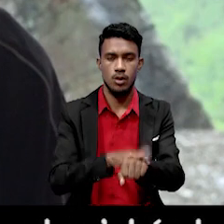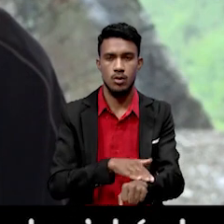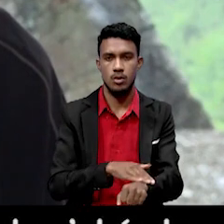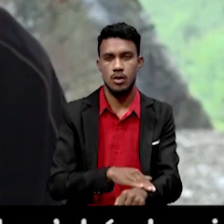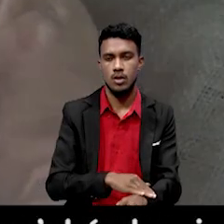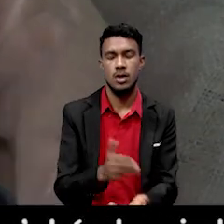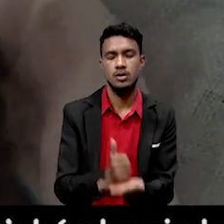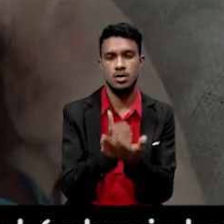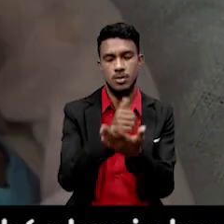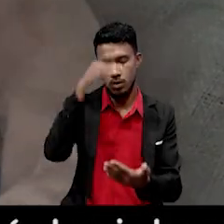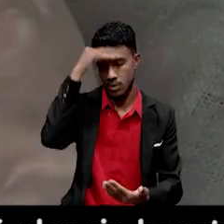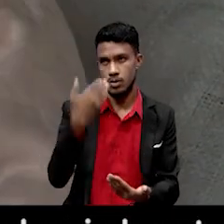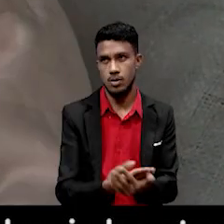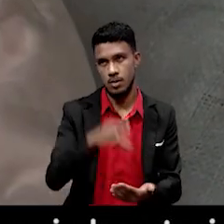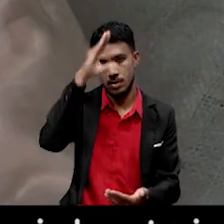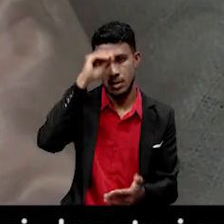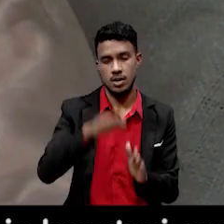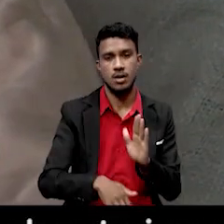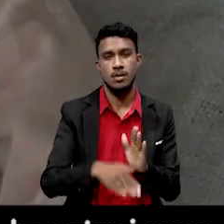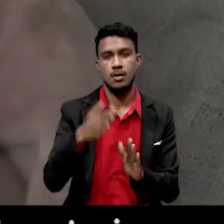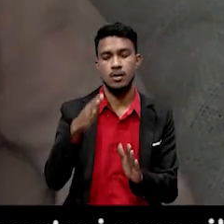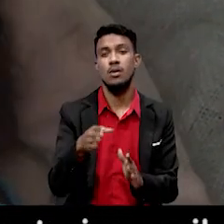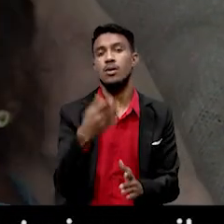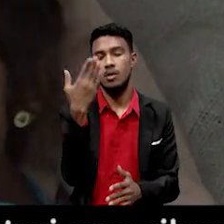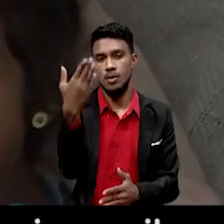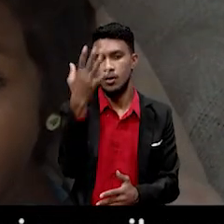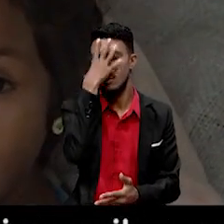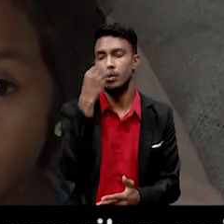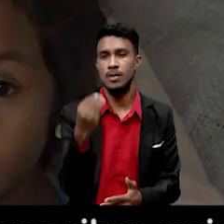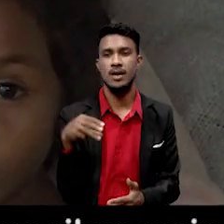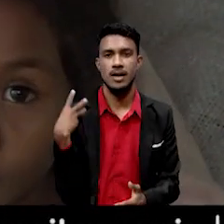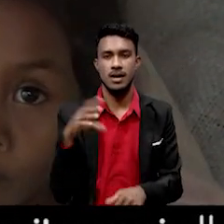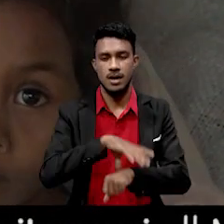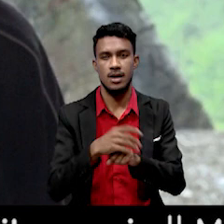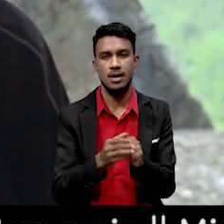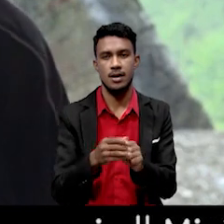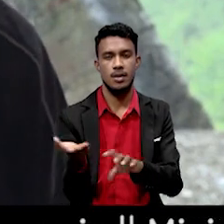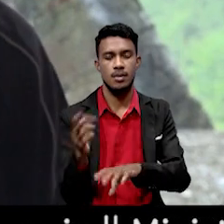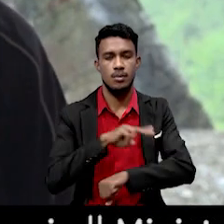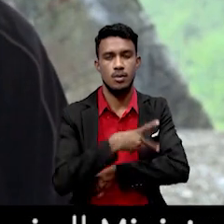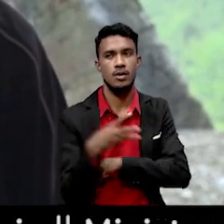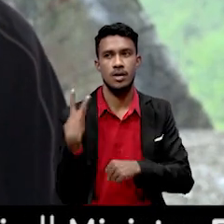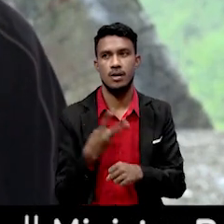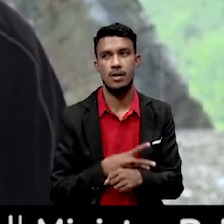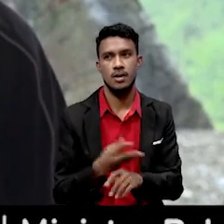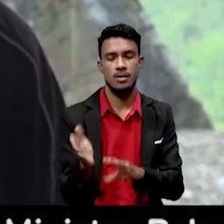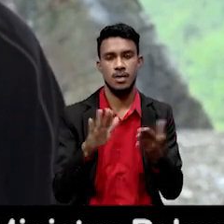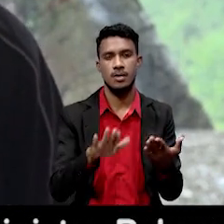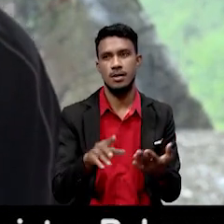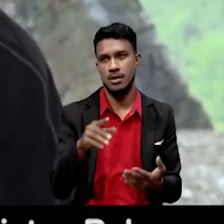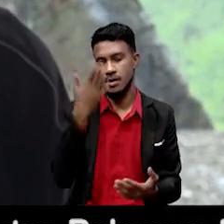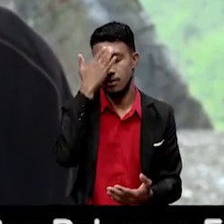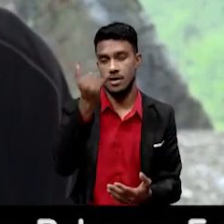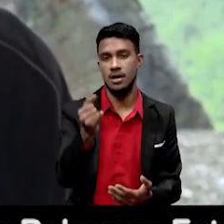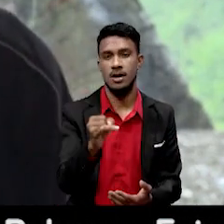be. Guru. Oh toba ba. Rai ne munu ni tepat bon. Tepat bon. Tambah saya dah.